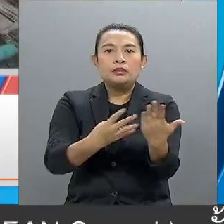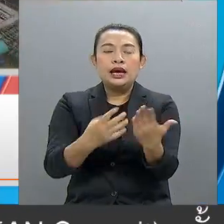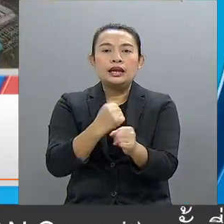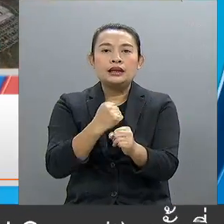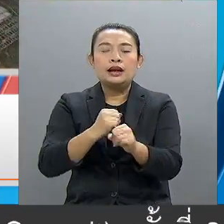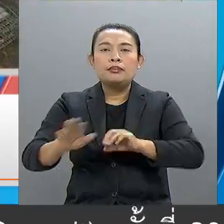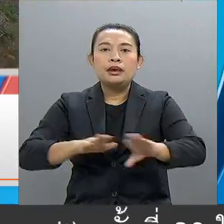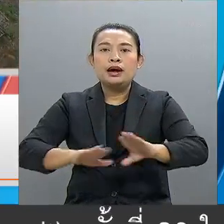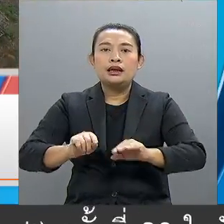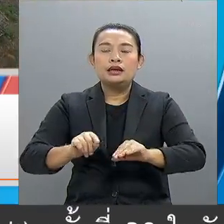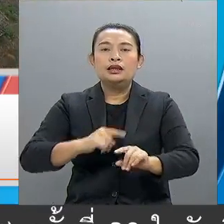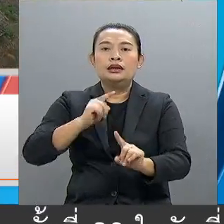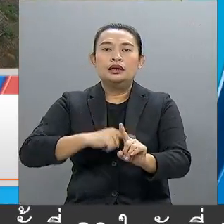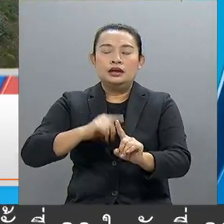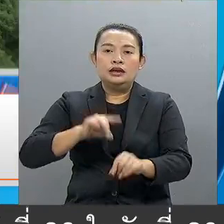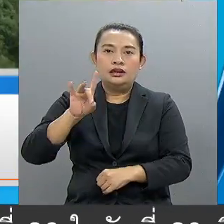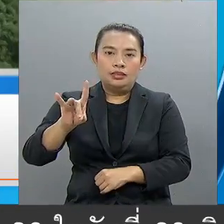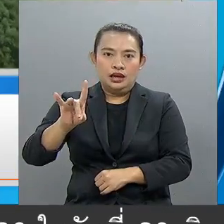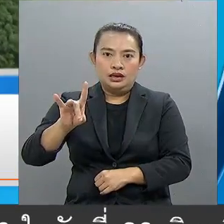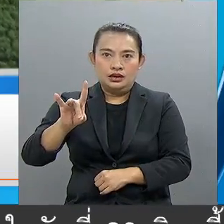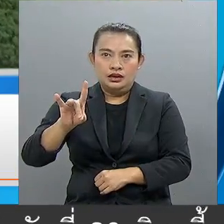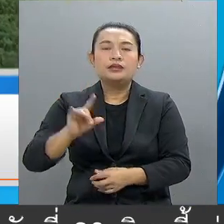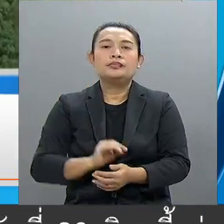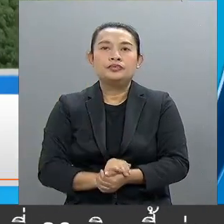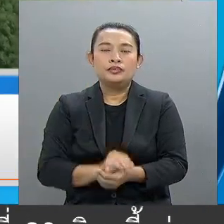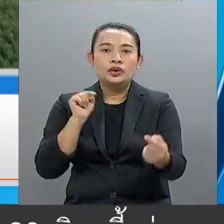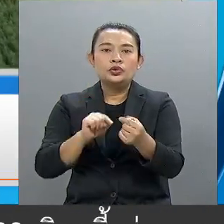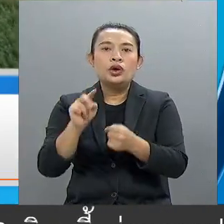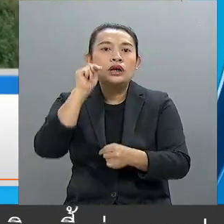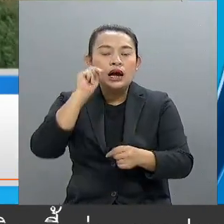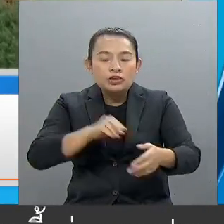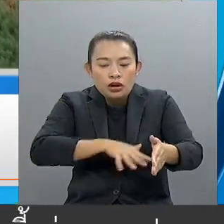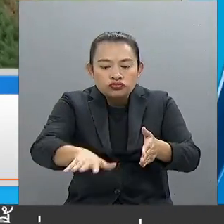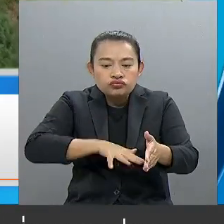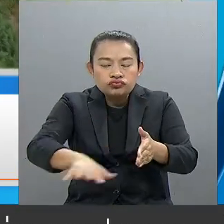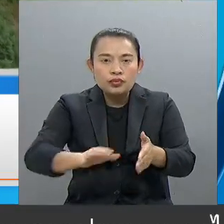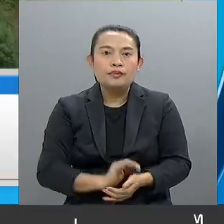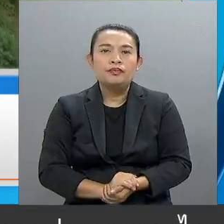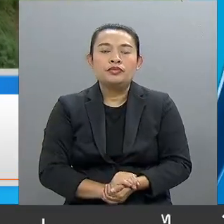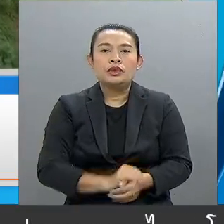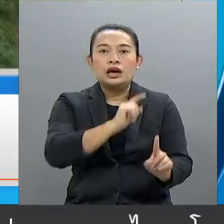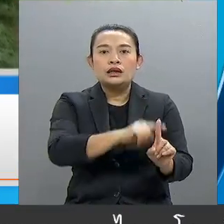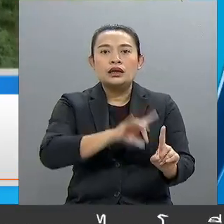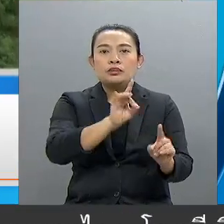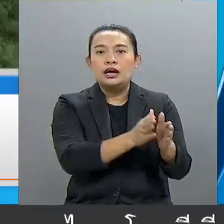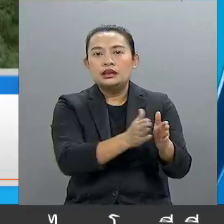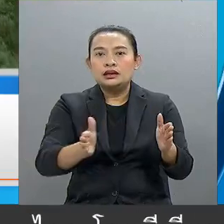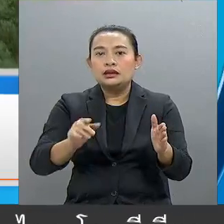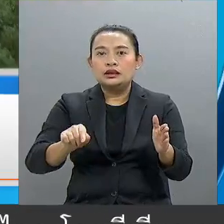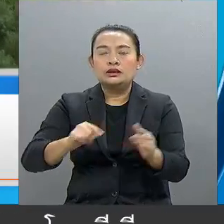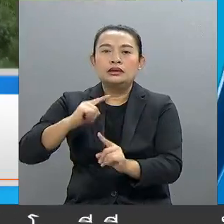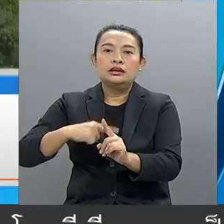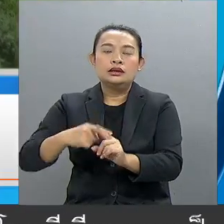านะครับก็คือเข้าฤดูการระบายน้ำนะครับจนถึงเดือนตุลาแล้วสิ้นสุดแล้วก็จะ